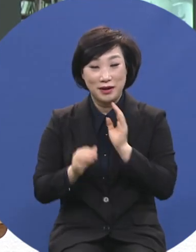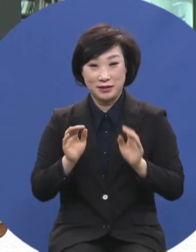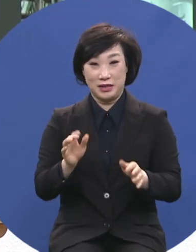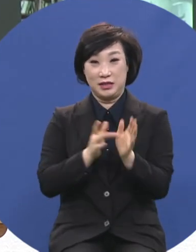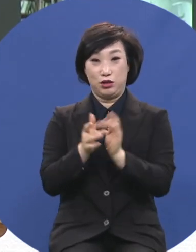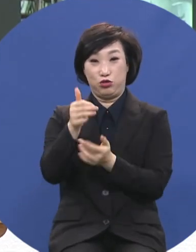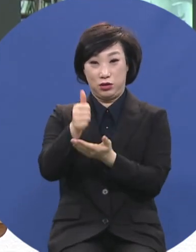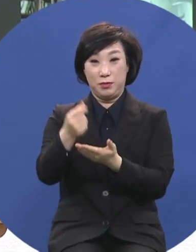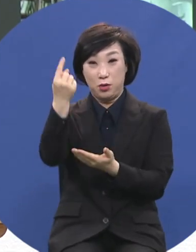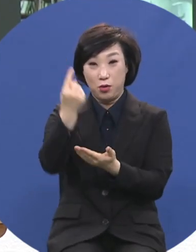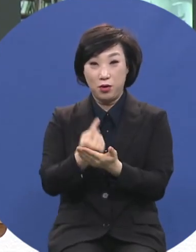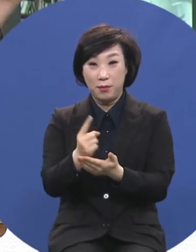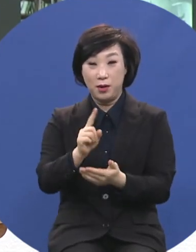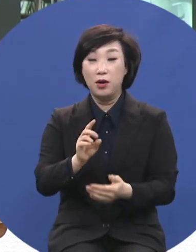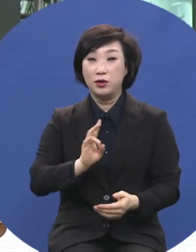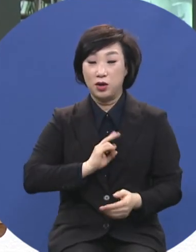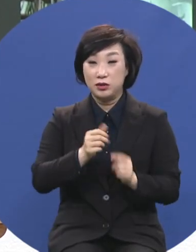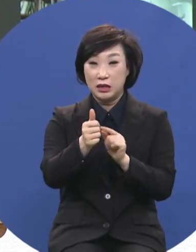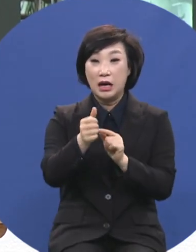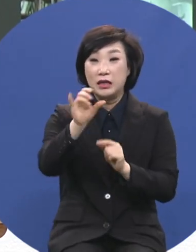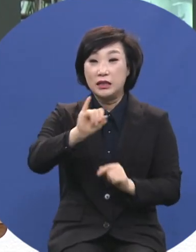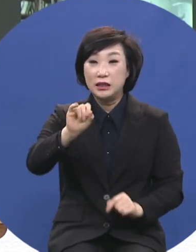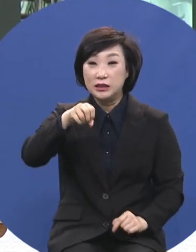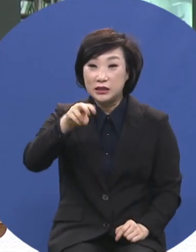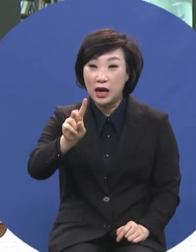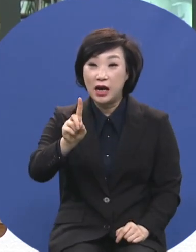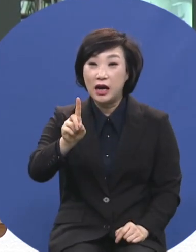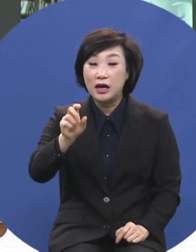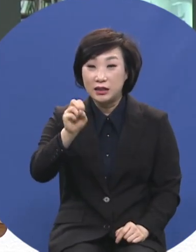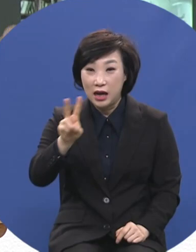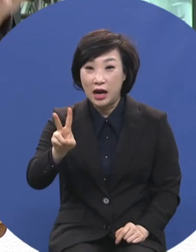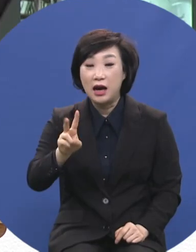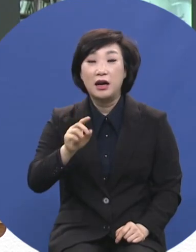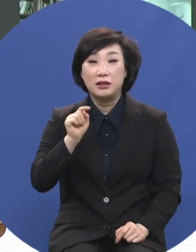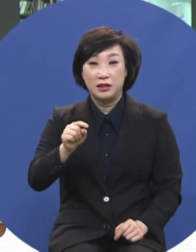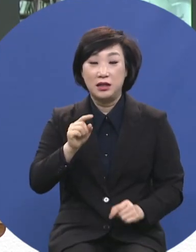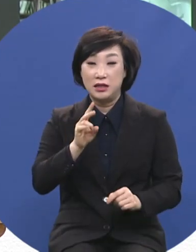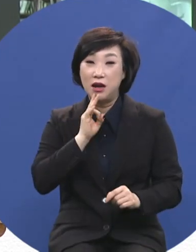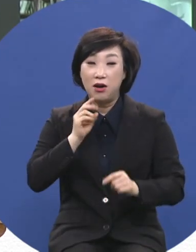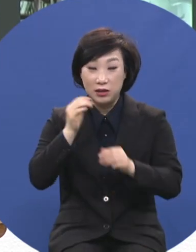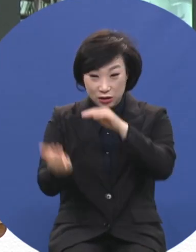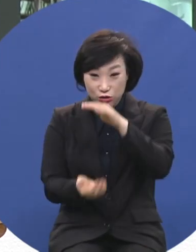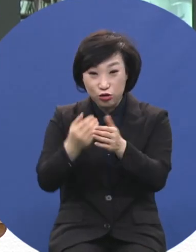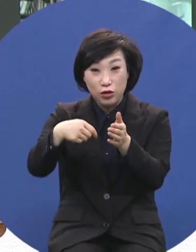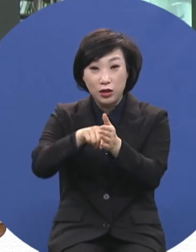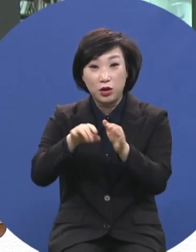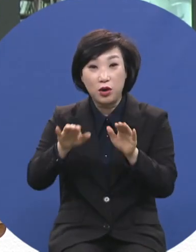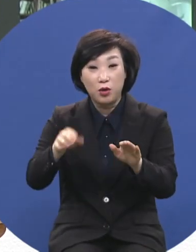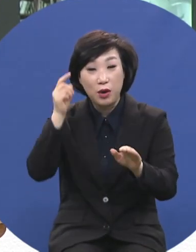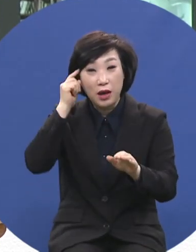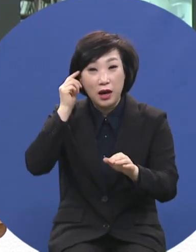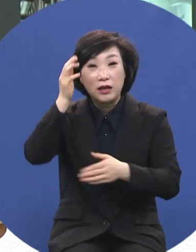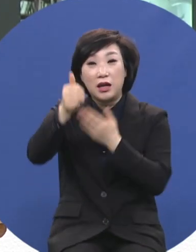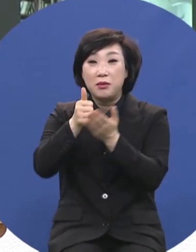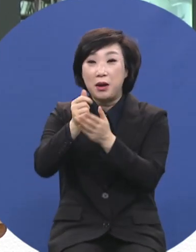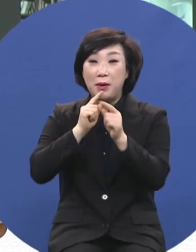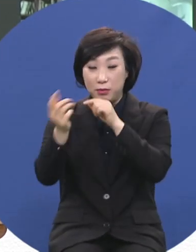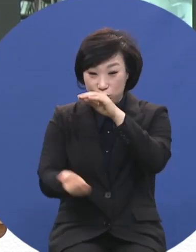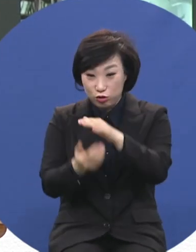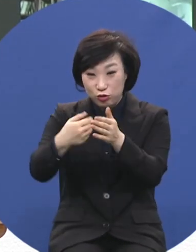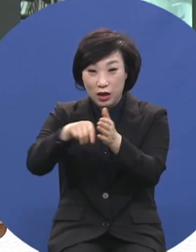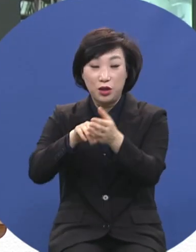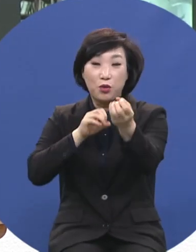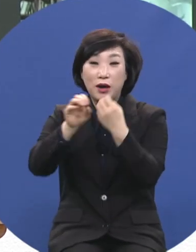예수님께서 오신 것도 선지자 이사야로 하신 말씀을 이루기 위해서 오신 것도 그 말씀을 통해 이루려고 화답하려고 오셨다 이